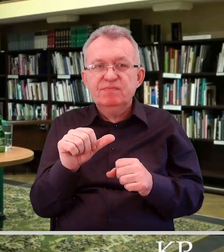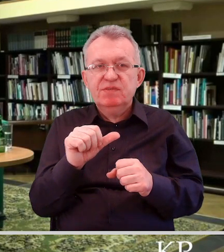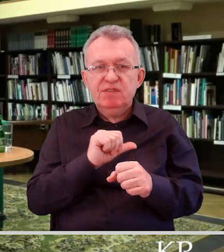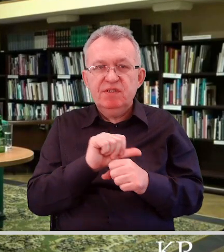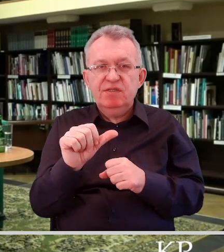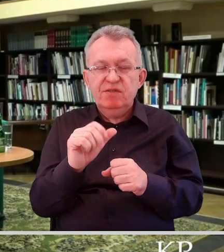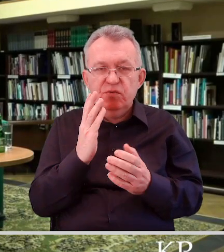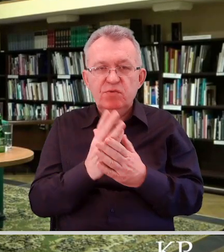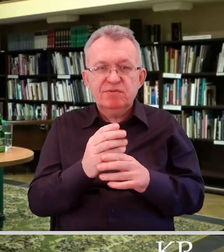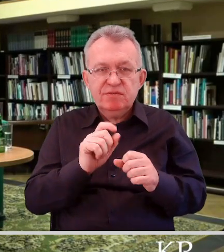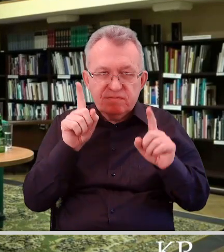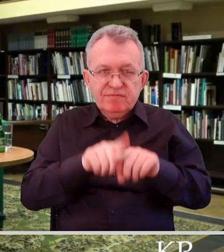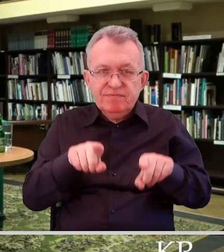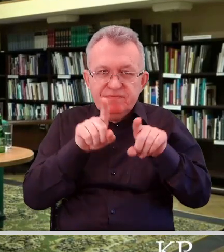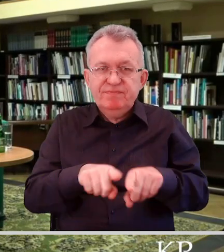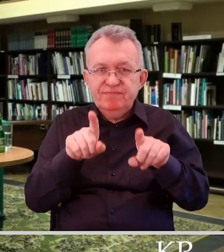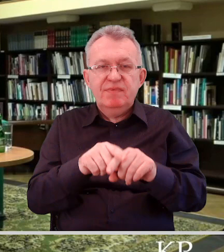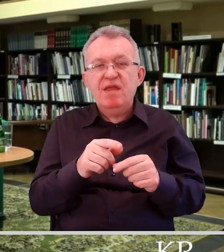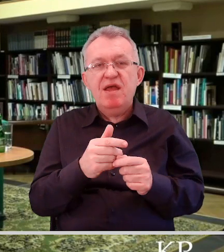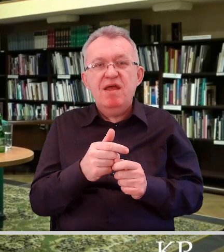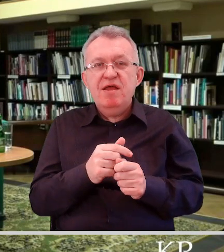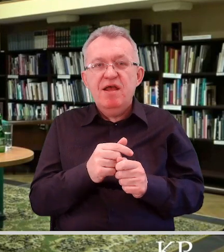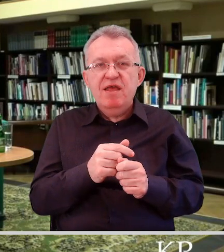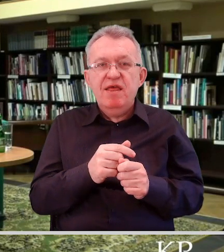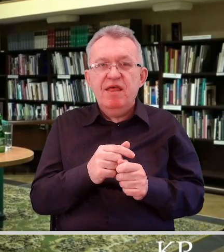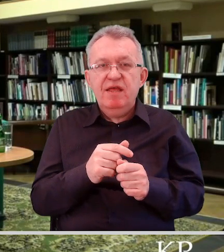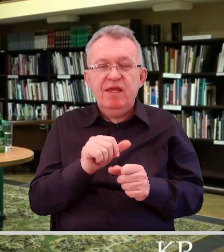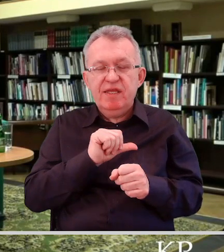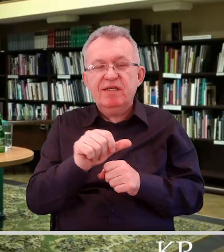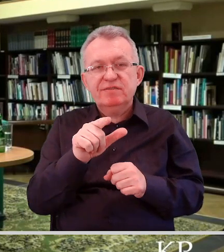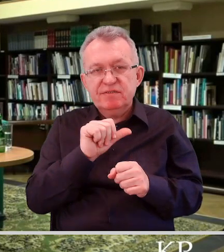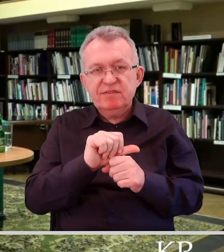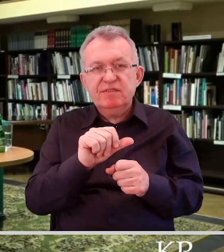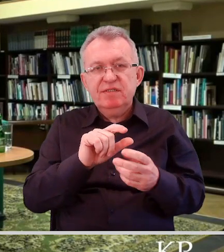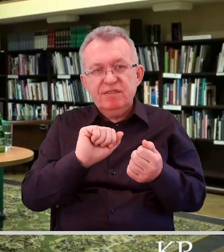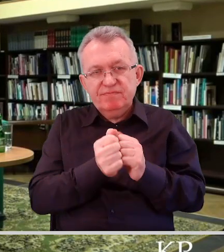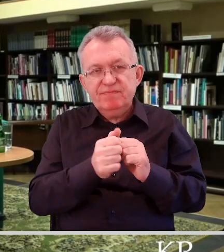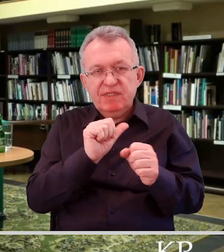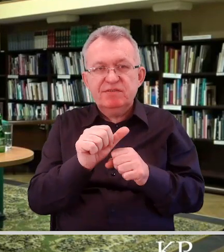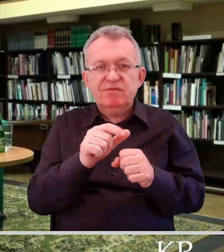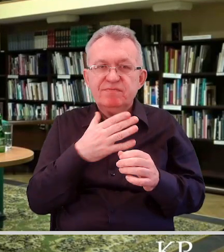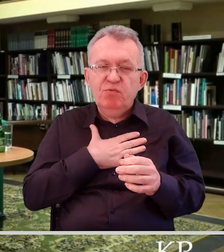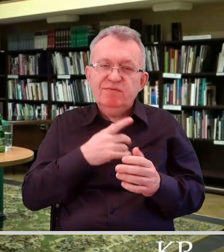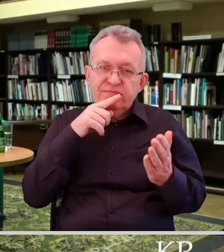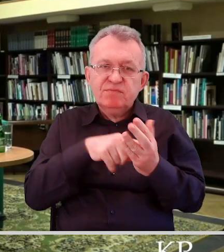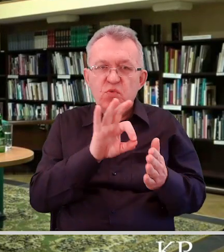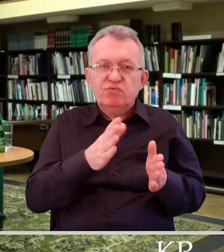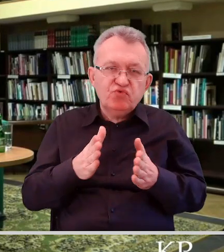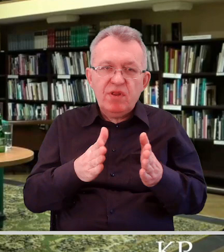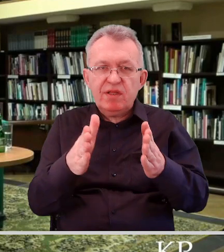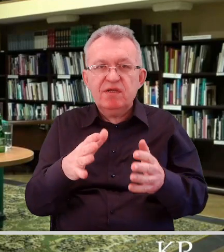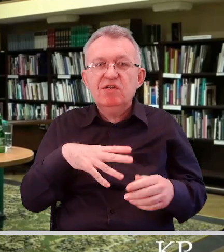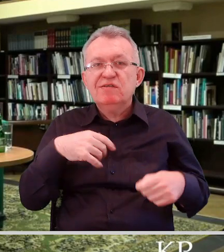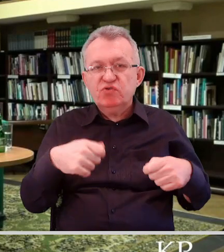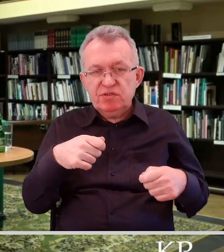jakoś tak eksploatowany, bo myślę, że jest to jakoś archetypiczne, że nas ciągnie do tej opowieści o rzece. My w